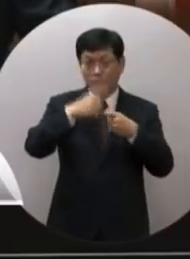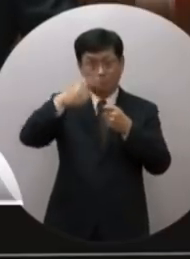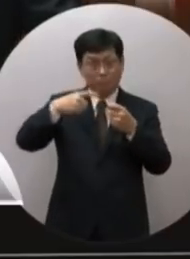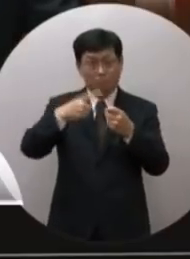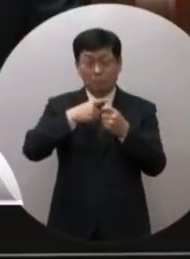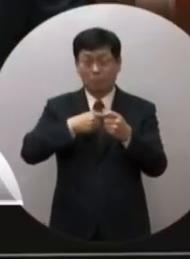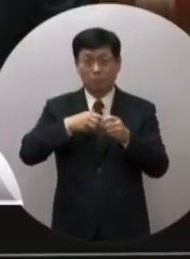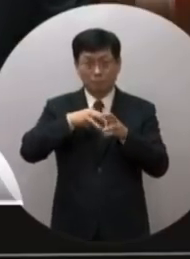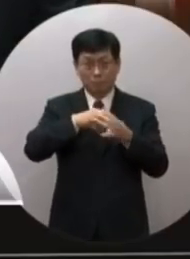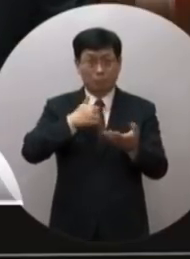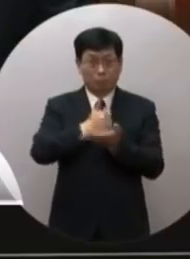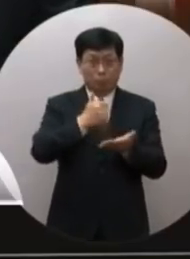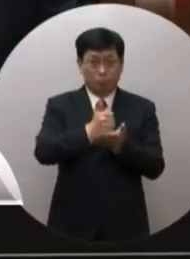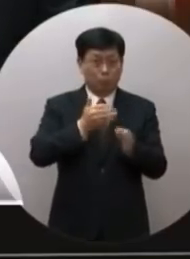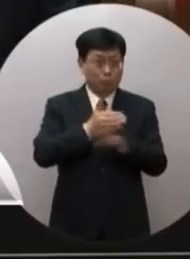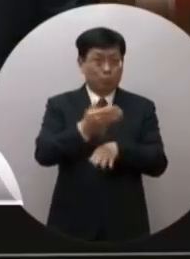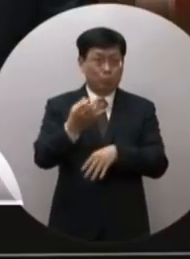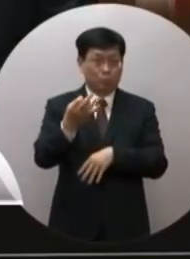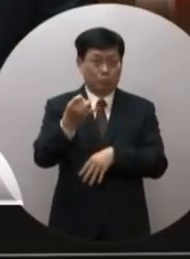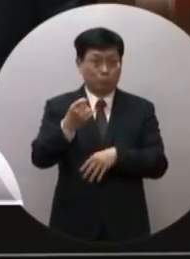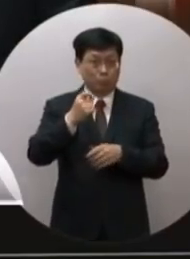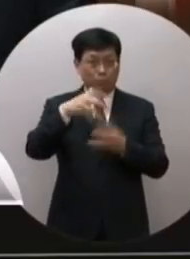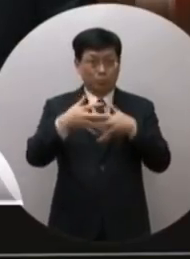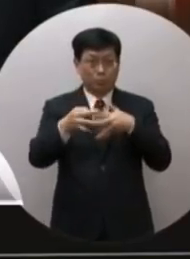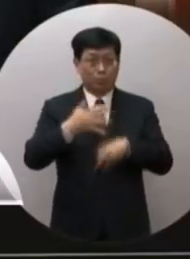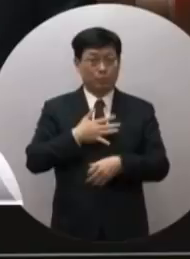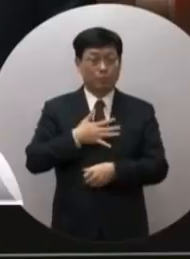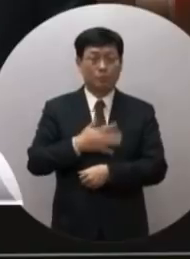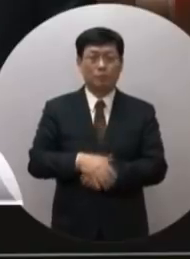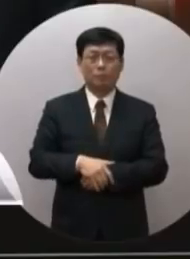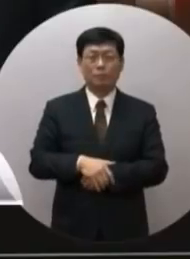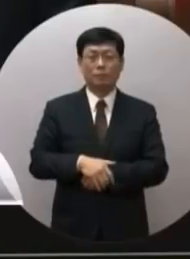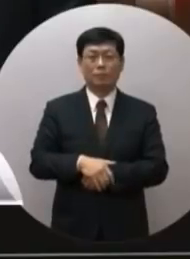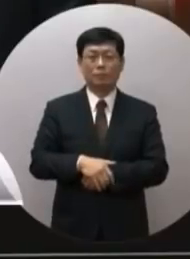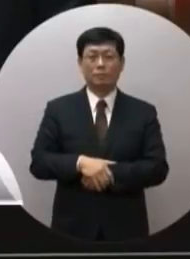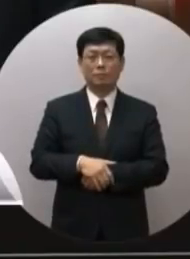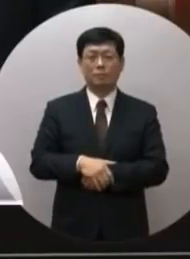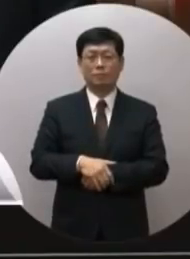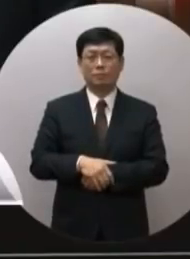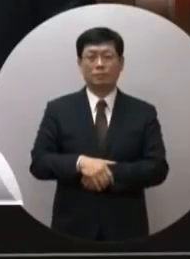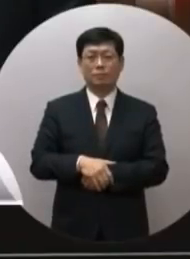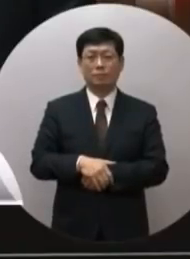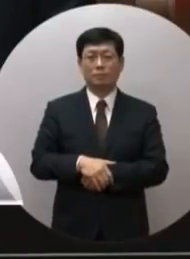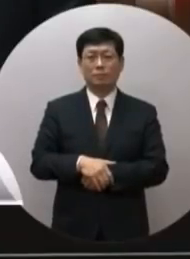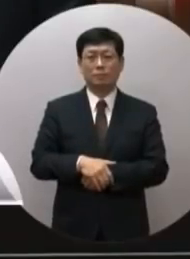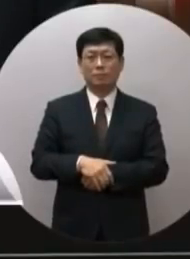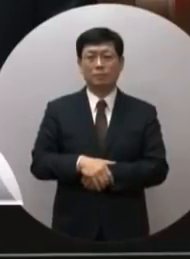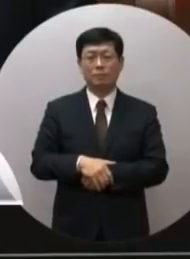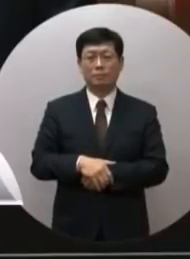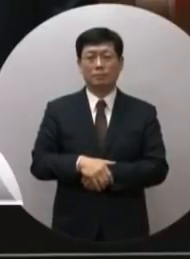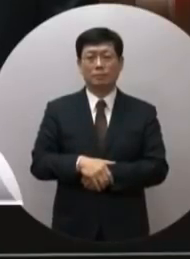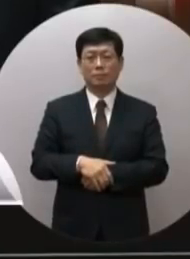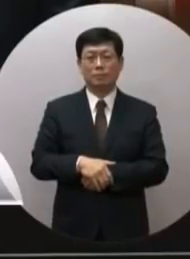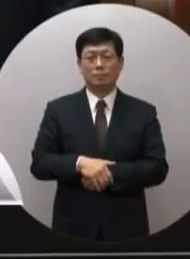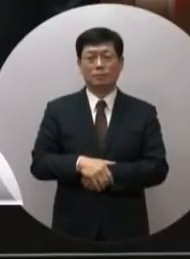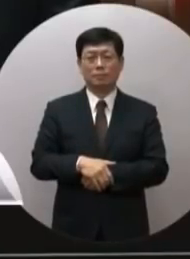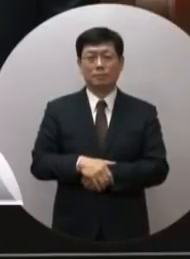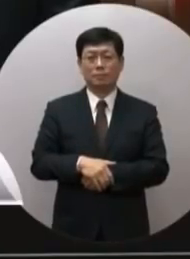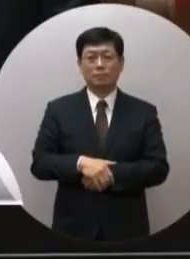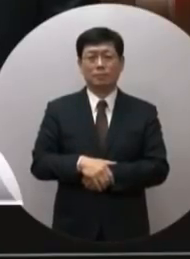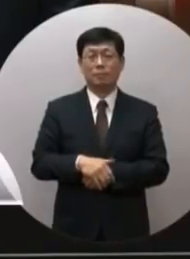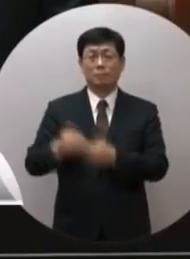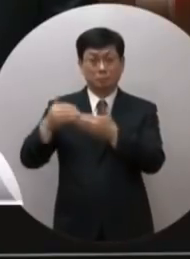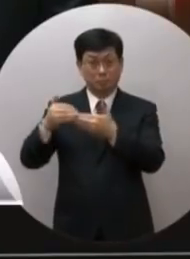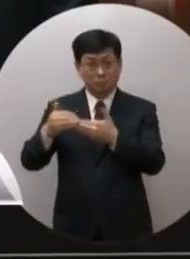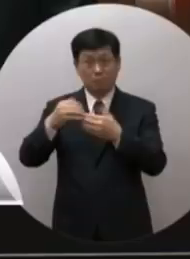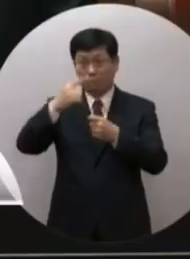年出售大概多少亿美金？院长知道吗？ 你这个详细数字我不清楚，我记不住数字。 大